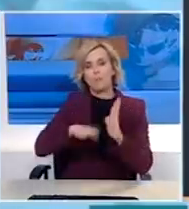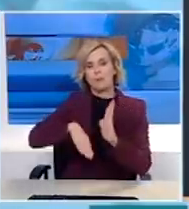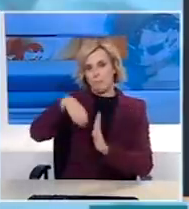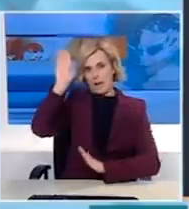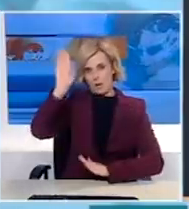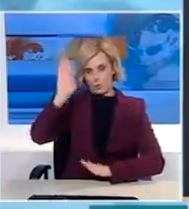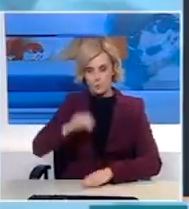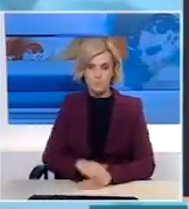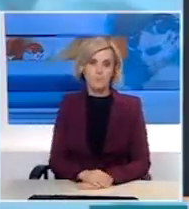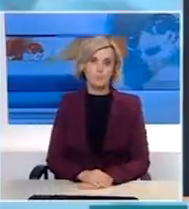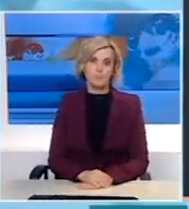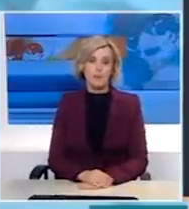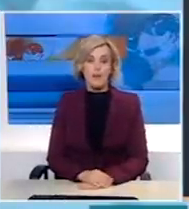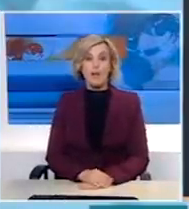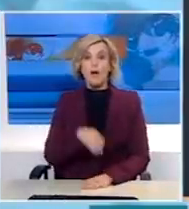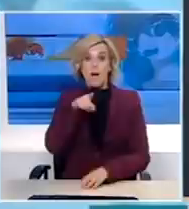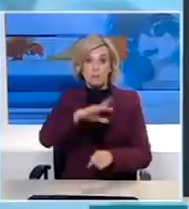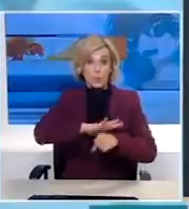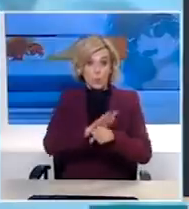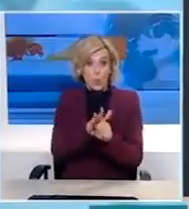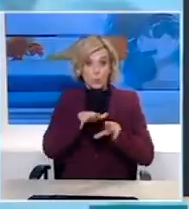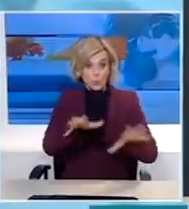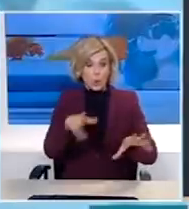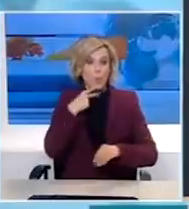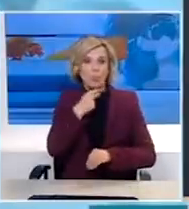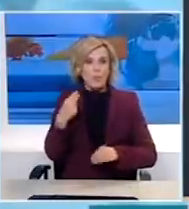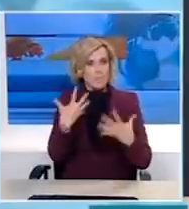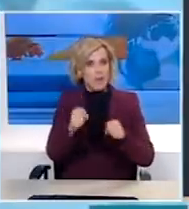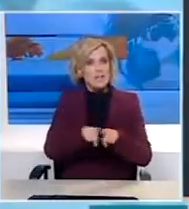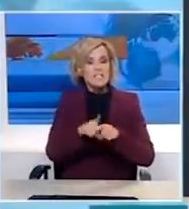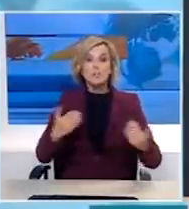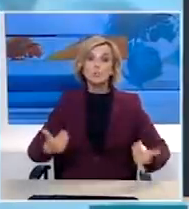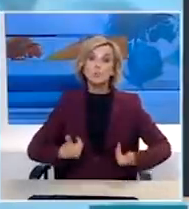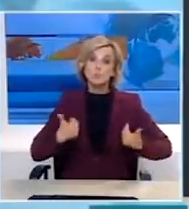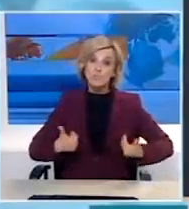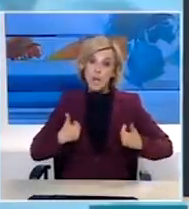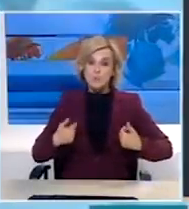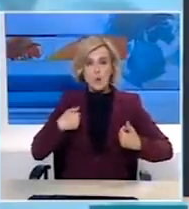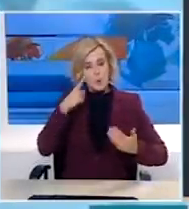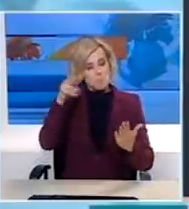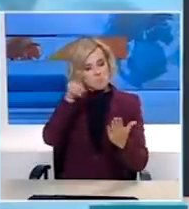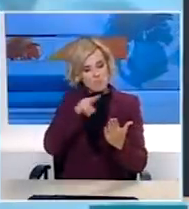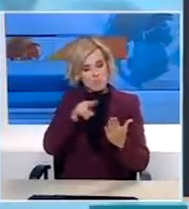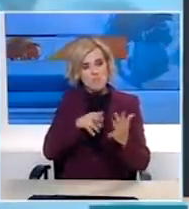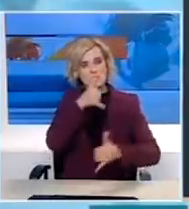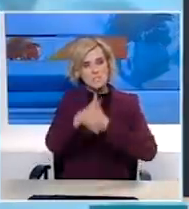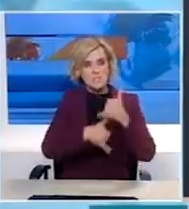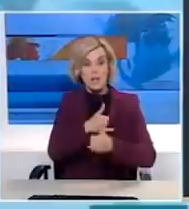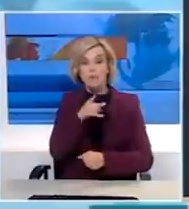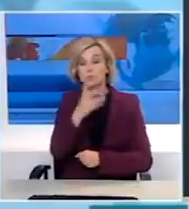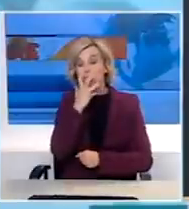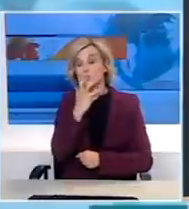Σχετικά με τη σοβαρή νόσο σε νέους, είδα αρκετά να γράφονται αυτό το Σαββατοκύριακο και θεώρησα πως πρέπει να σας πω μερικά πράγματα για τη σοβαρή